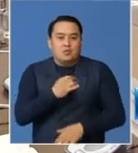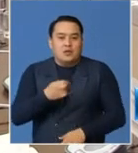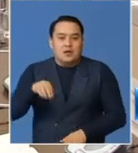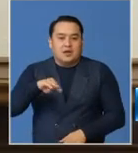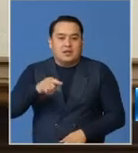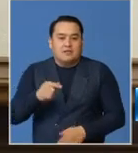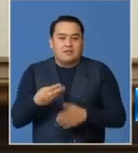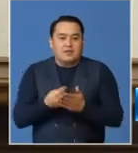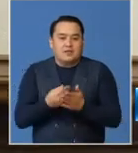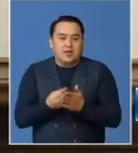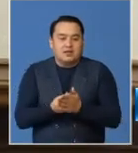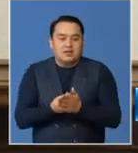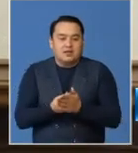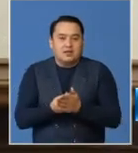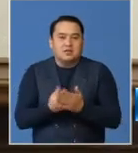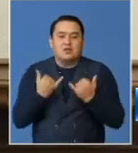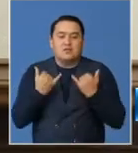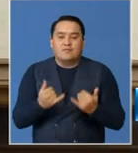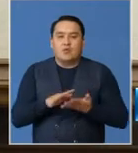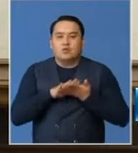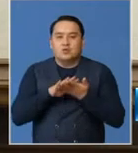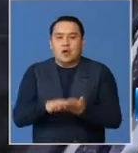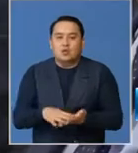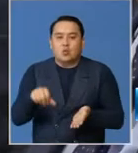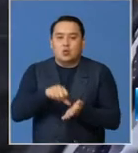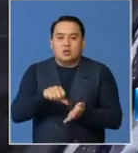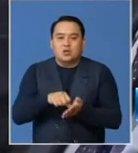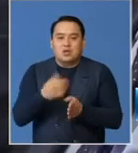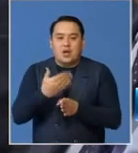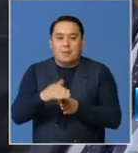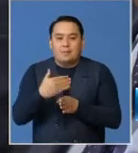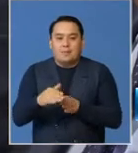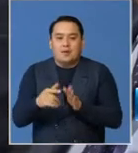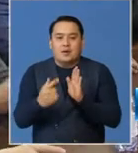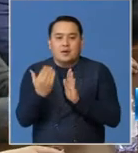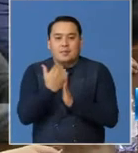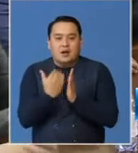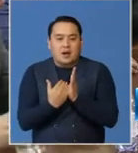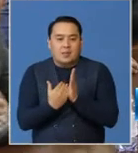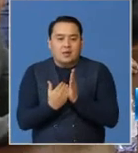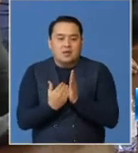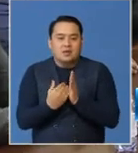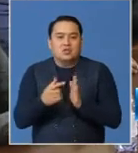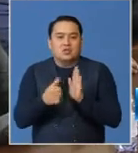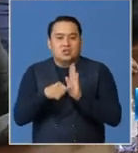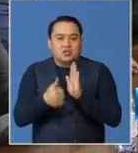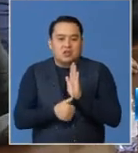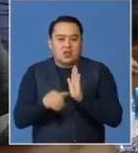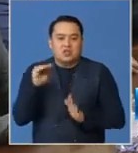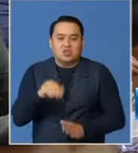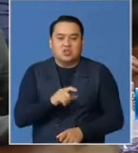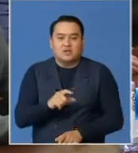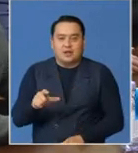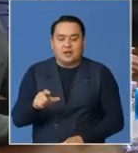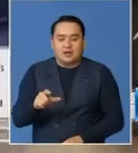миллиардов финансовых средств. На сегодня подали заявки на участие в ипотечной программе по области около 16 тысяч